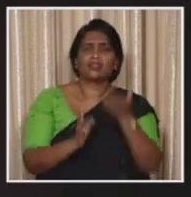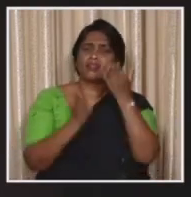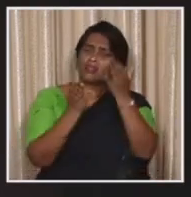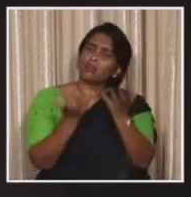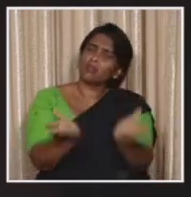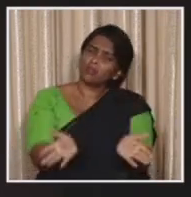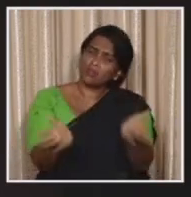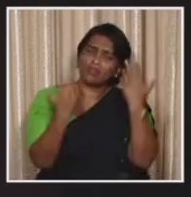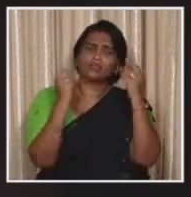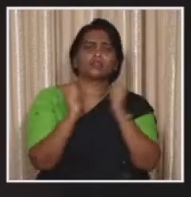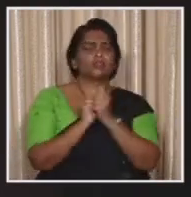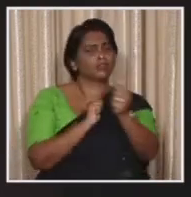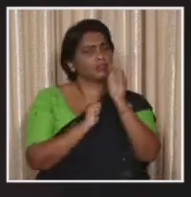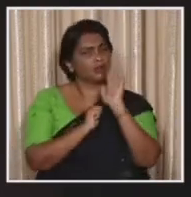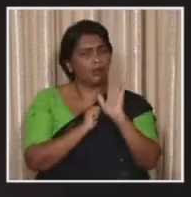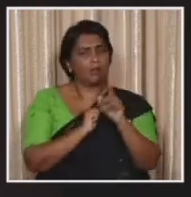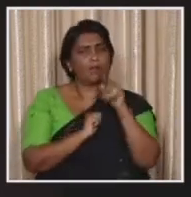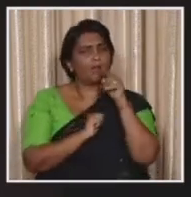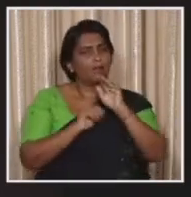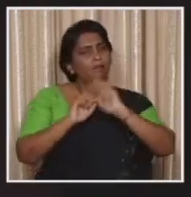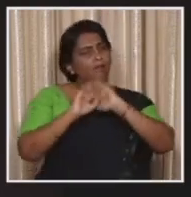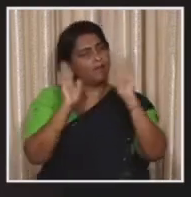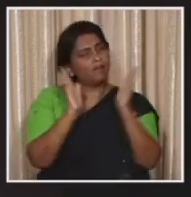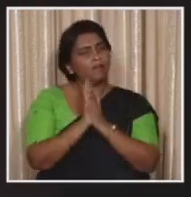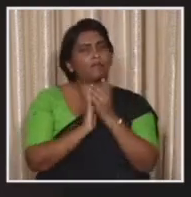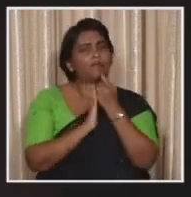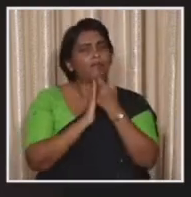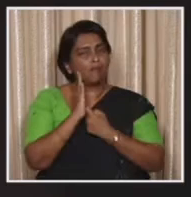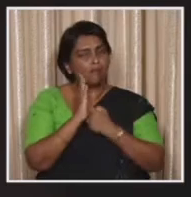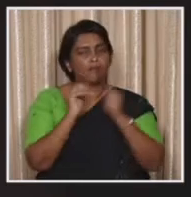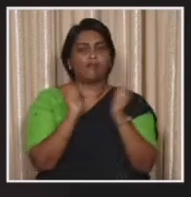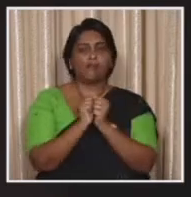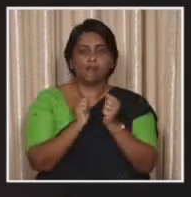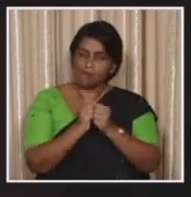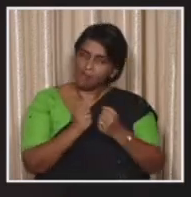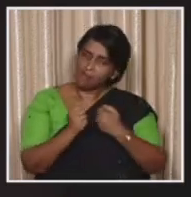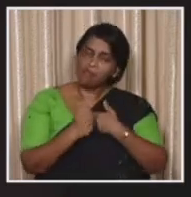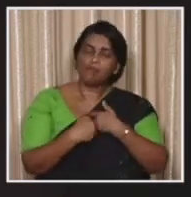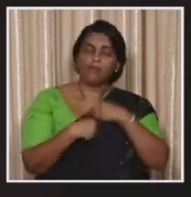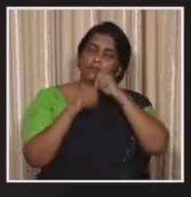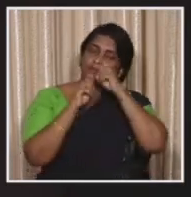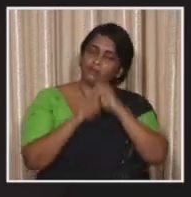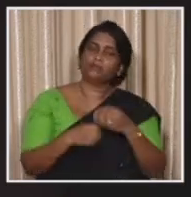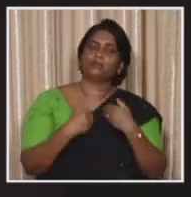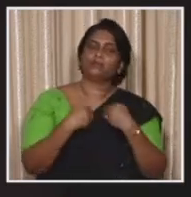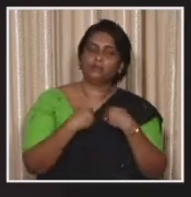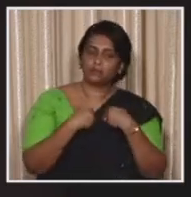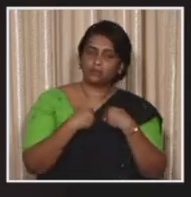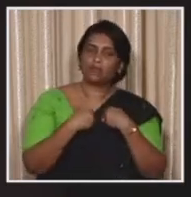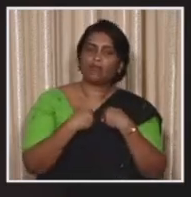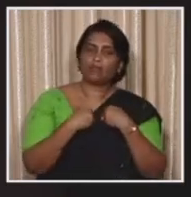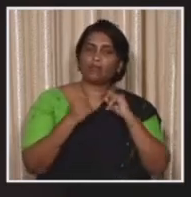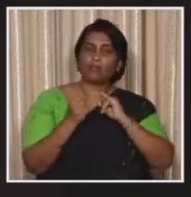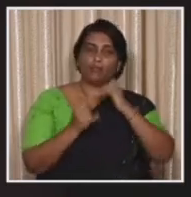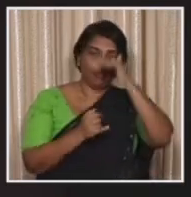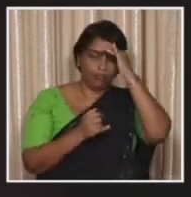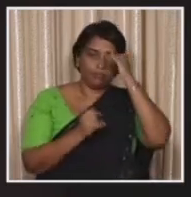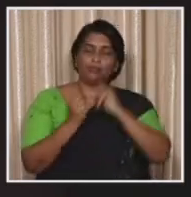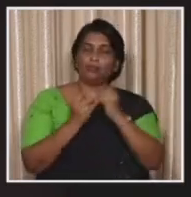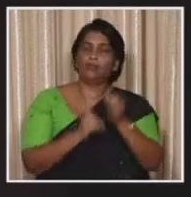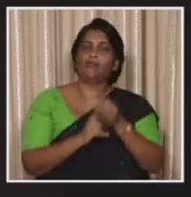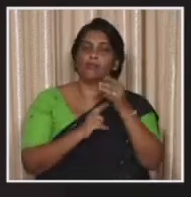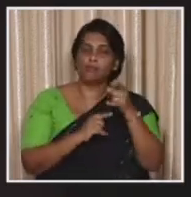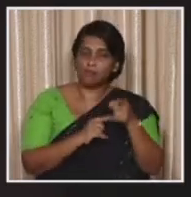අවශ්‍ය ක්‍රියාමාර්ග ගන්න ඒ හැම නීතිමය ක්‍රියාමාර්ගයකටම අපි යටත් නිසා තමයි අපේ නායකතුමා සජිත්